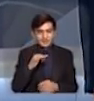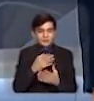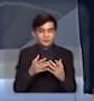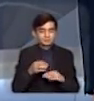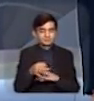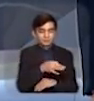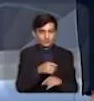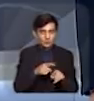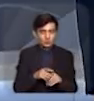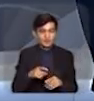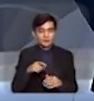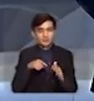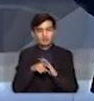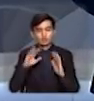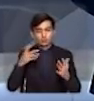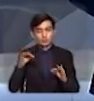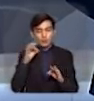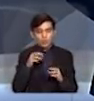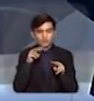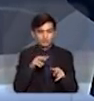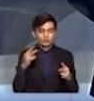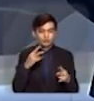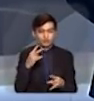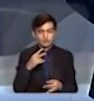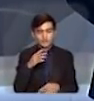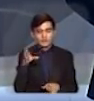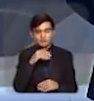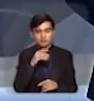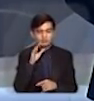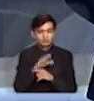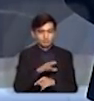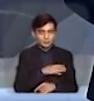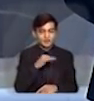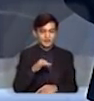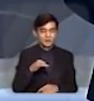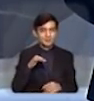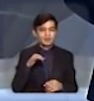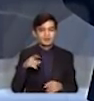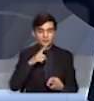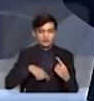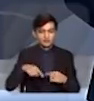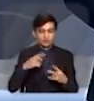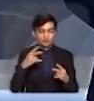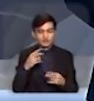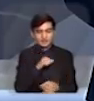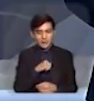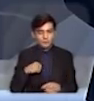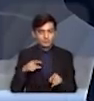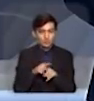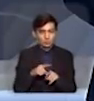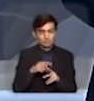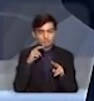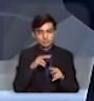аймақтарындағы өкілдері мұндай жағдайларды бақылауда ұстауға жетекенін айтты. Және бұл біздің ортақ міндетіміз. Бұдан басқа кеңес